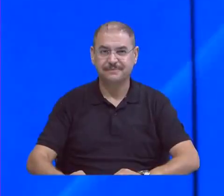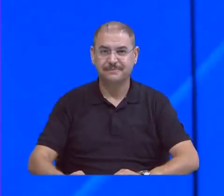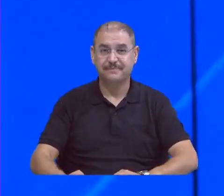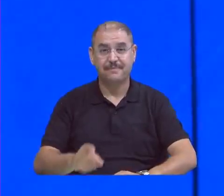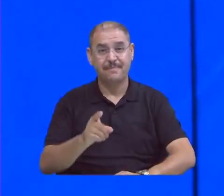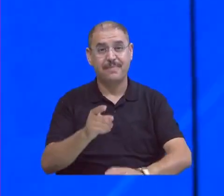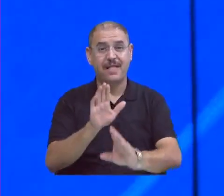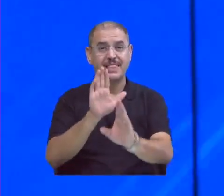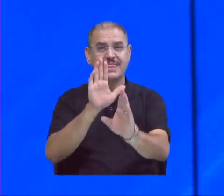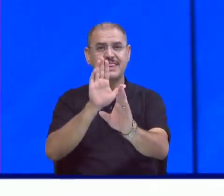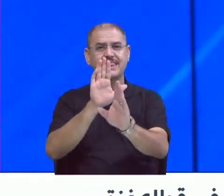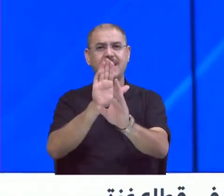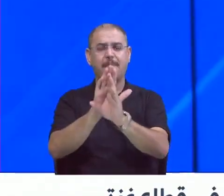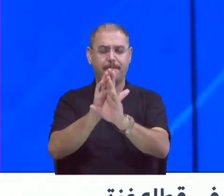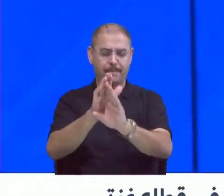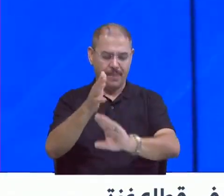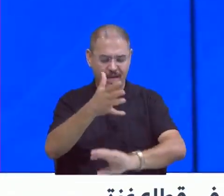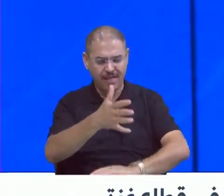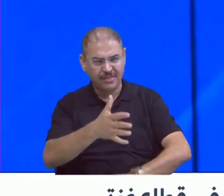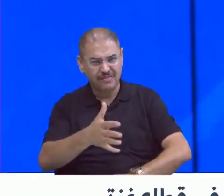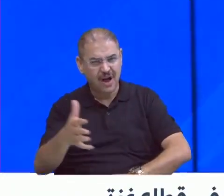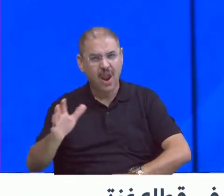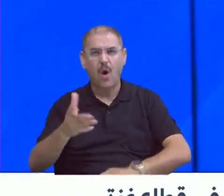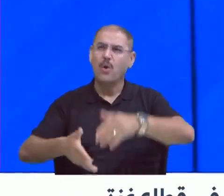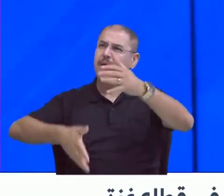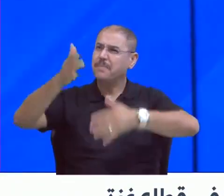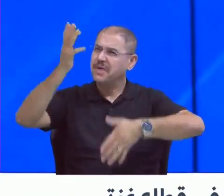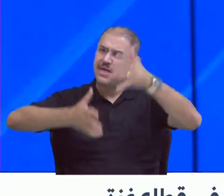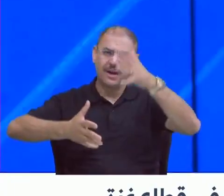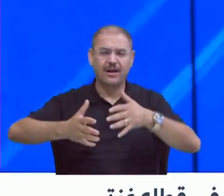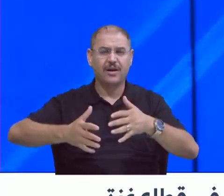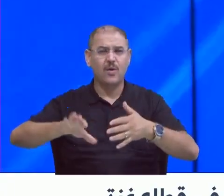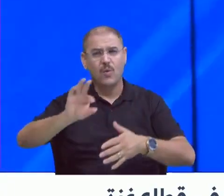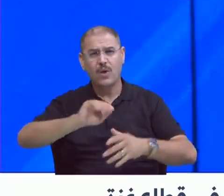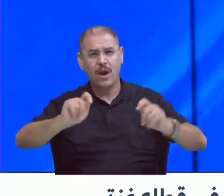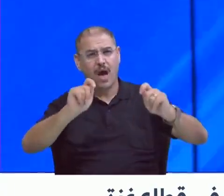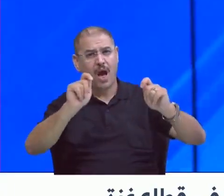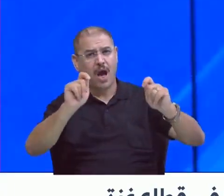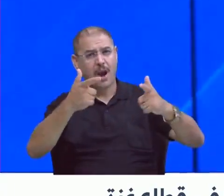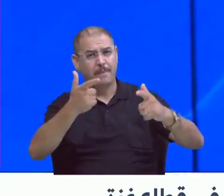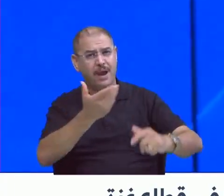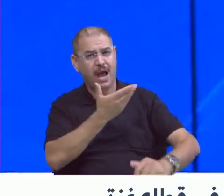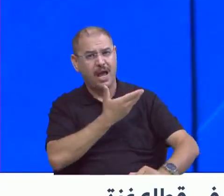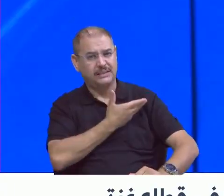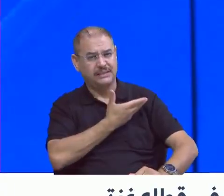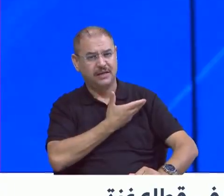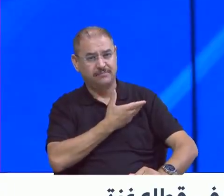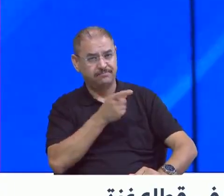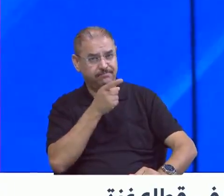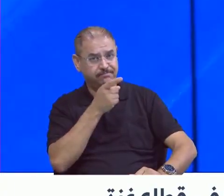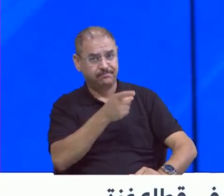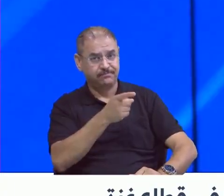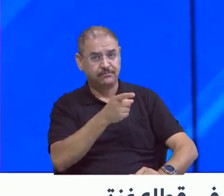بدأت وحدة دعم مطور الأطراف المتنقلة باستقبال الحالات من خلال عيادتين متنقلتين أرسلتهما القوات